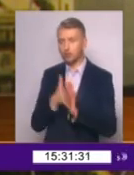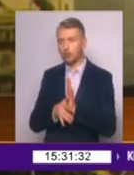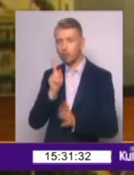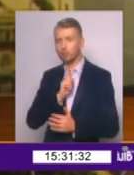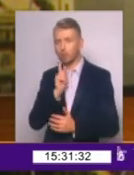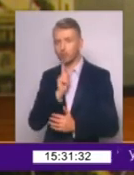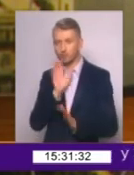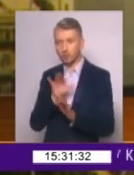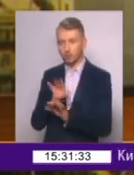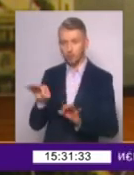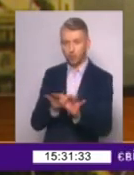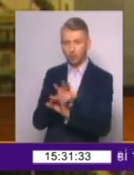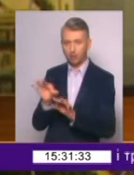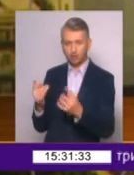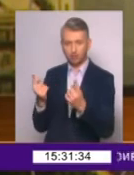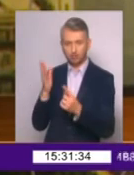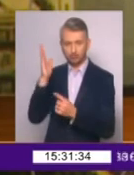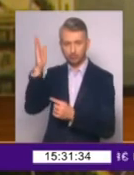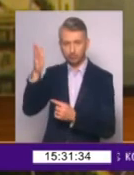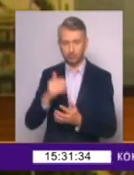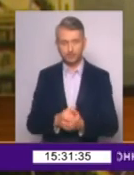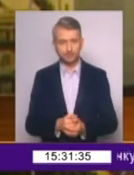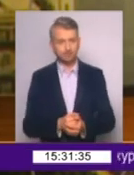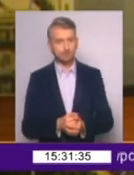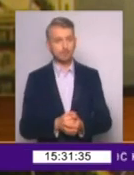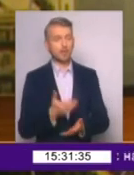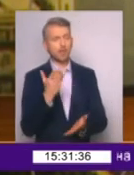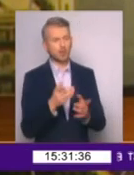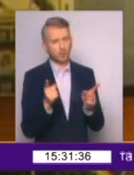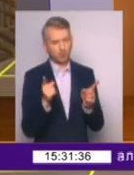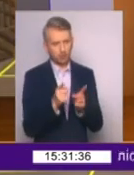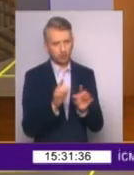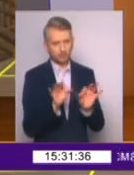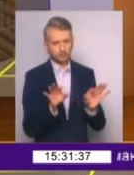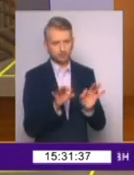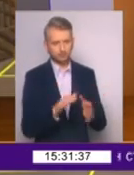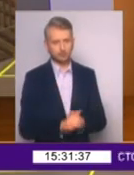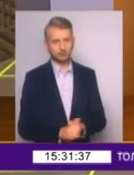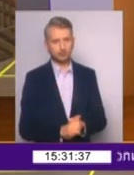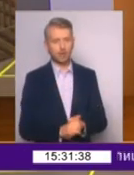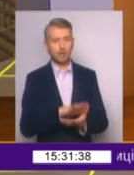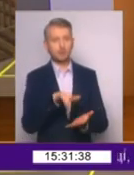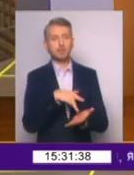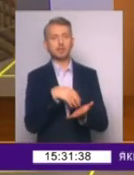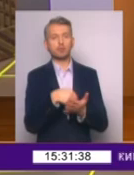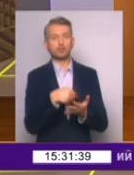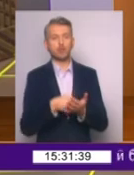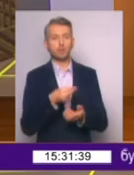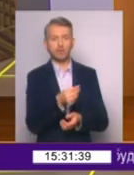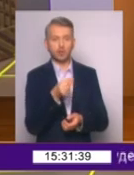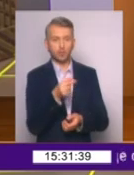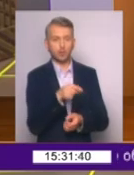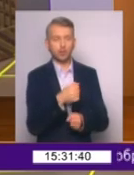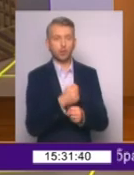це тільки в проєктах таких довгострокових, правильно? Ну, якщо коротенько. Коротенько, так. Ну, міський бюджет фінансує ті